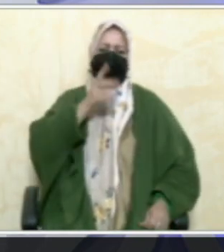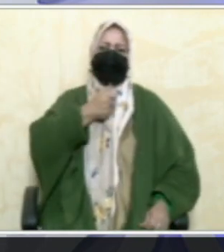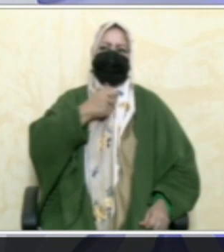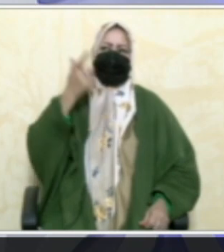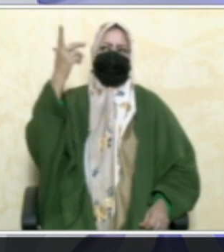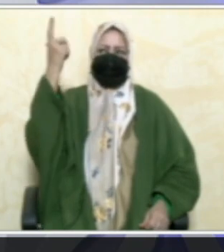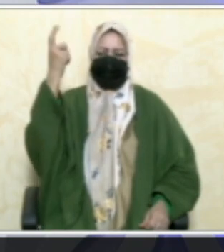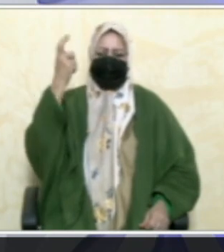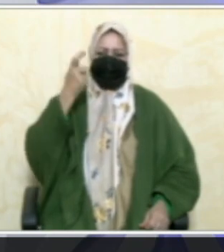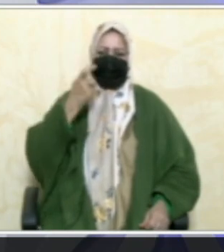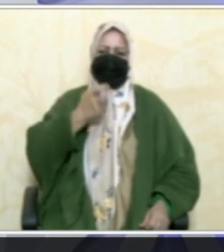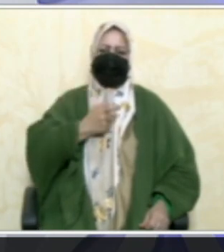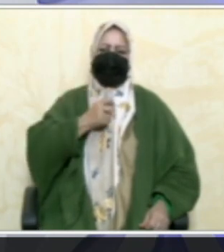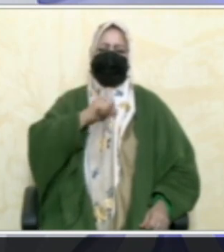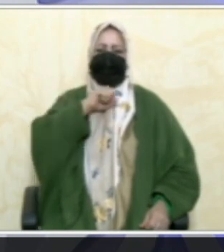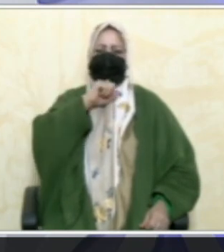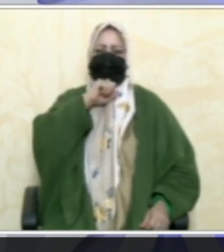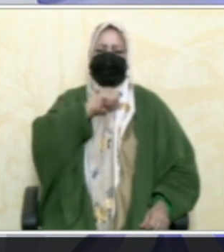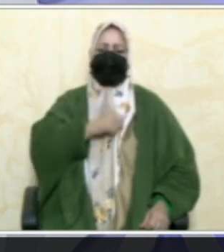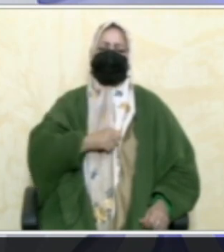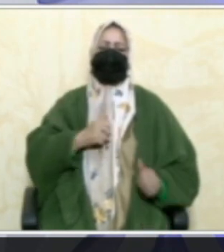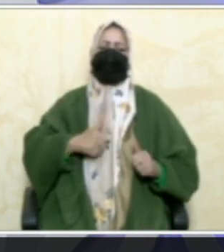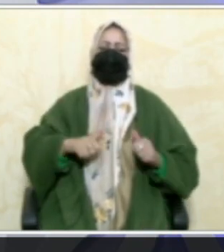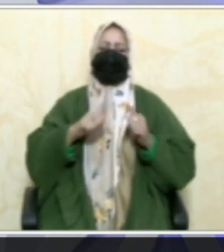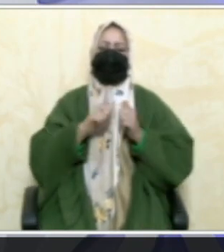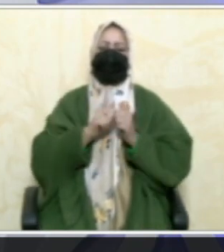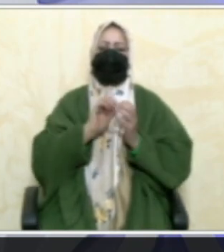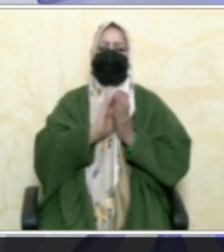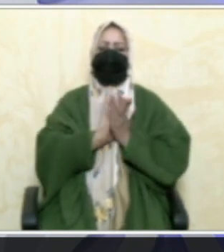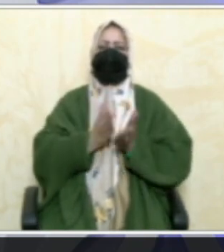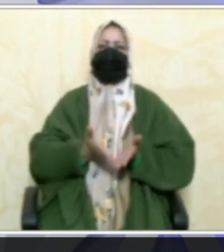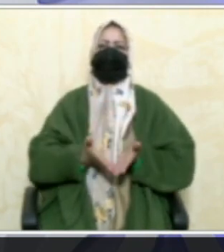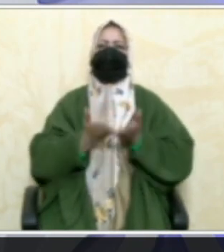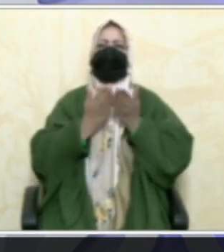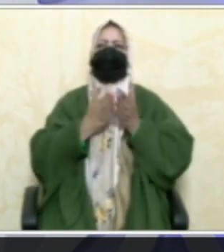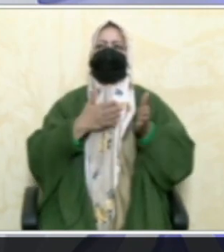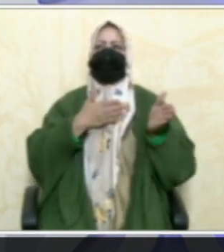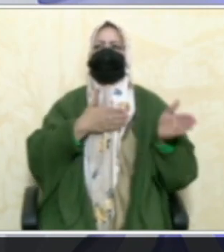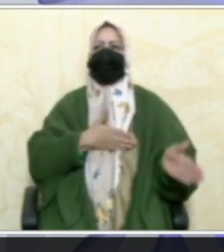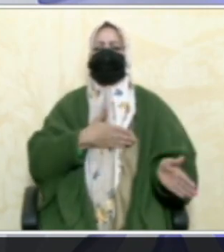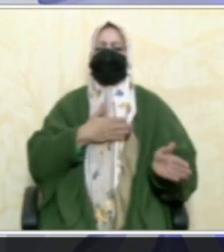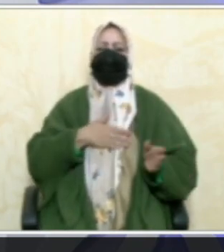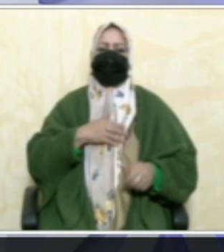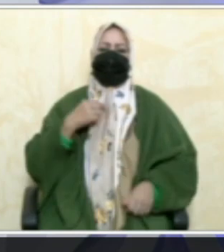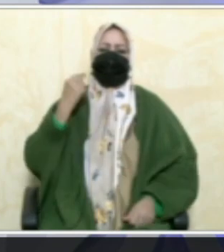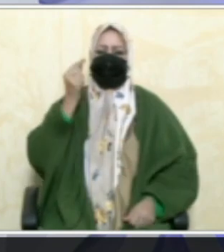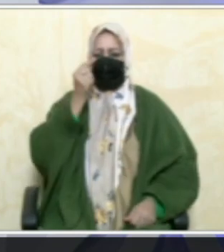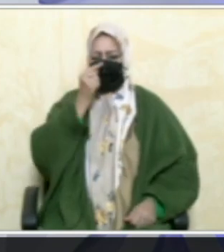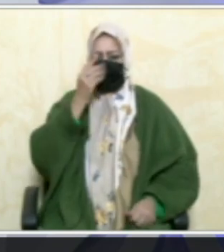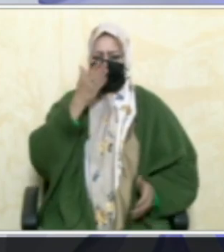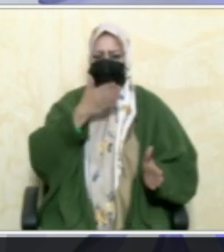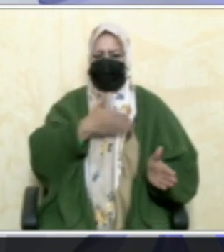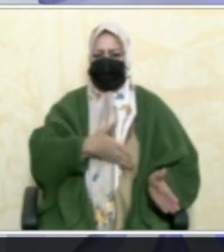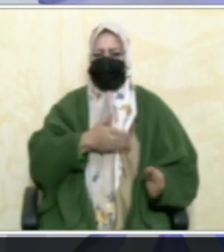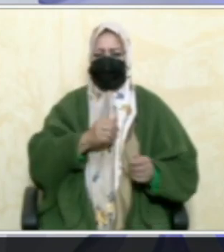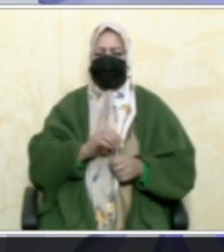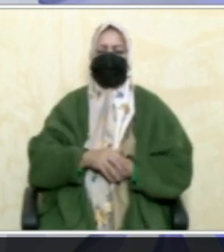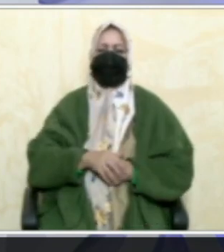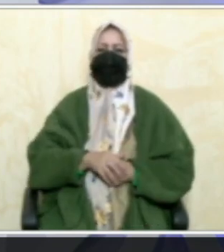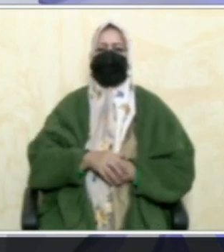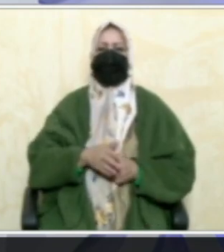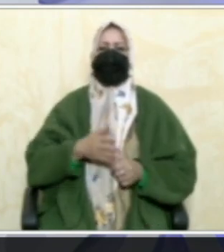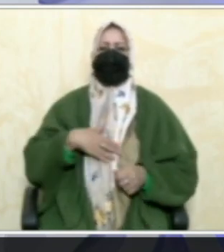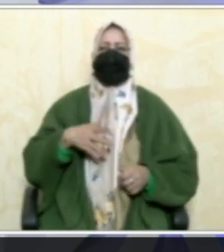محمد وعلى آله وأصحابه أجمعين ومن تبعهم بإحسان إلى يوم الدين. اللهم لا سهل إلا ما جعلته